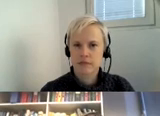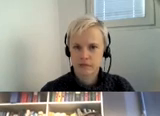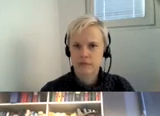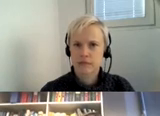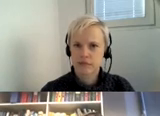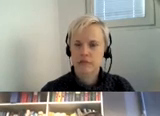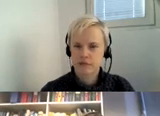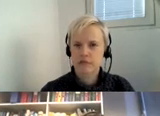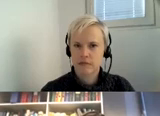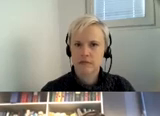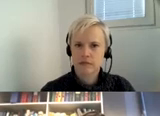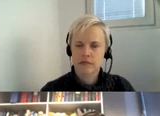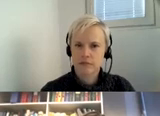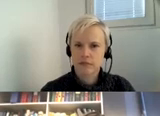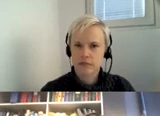kantaa mukanaan tämmöistä